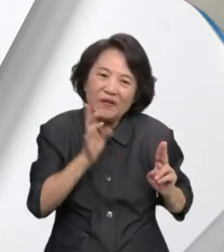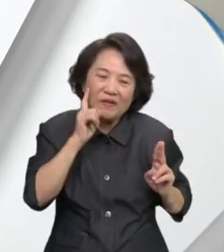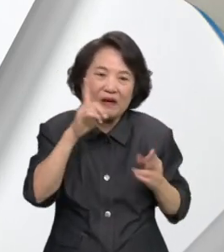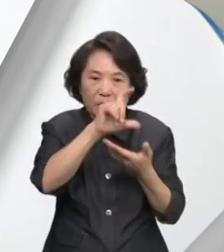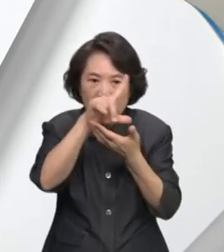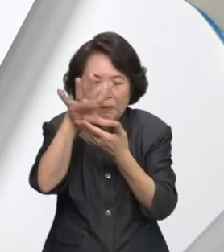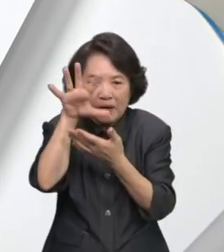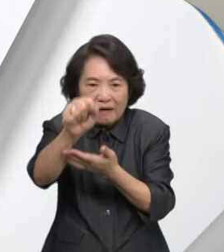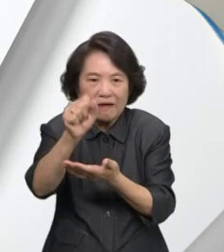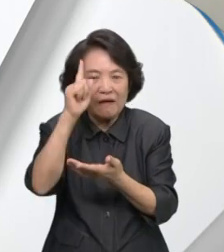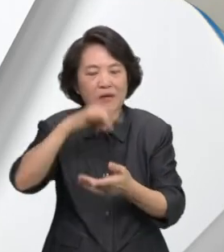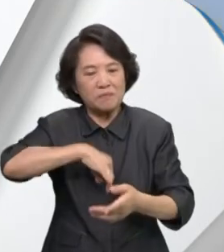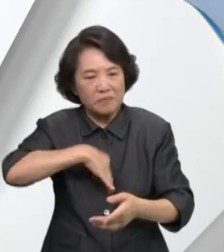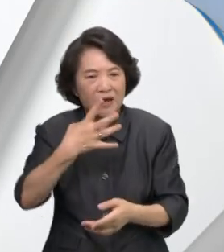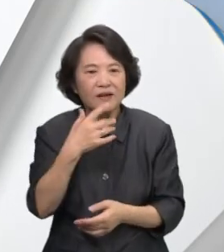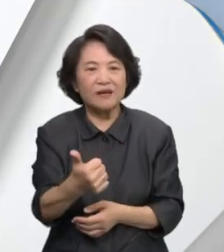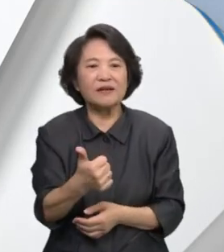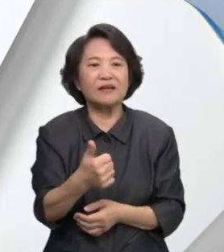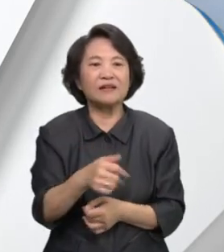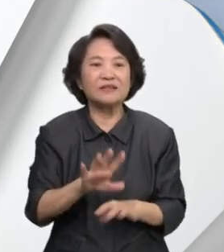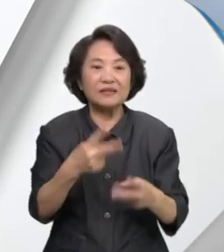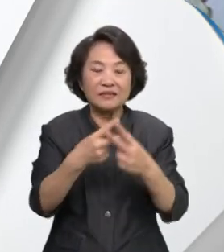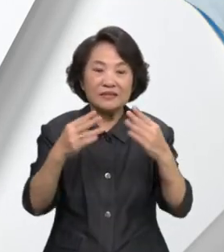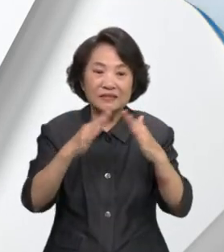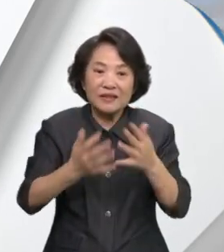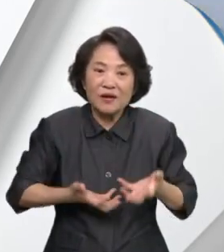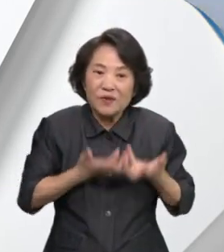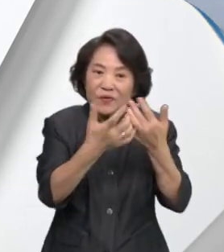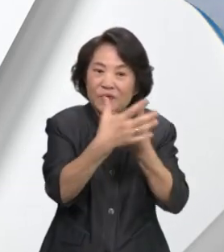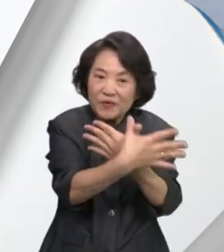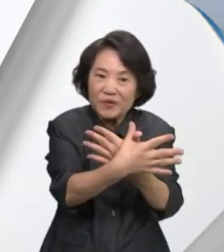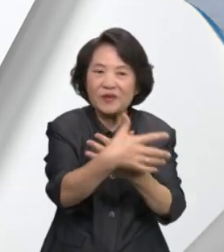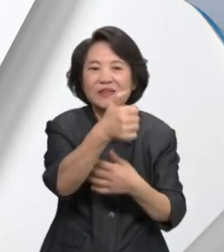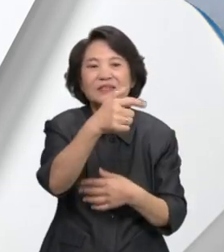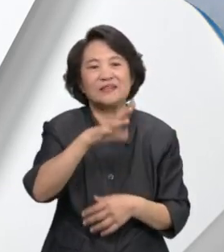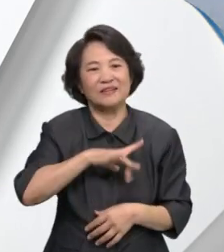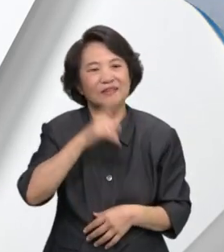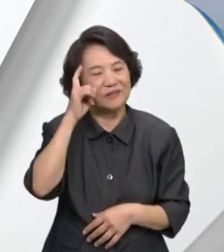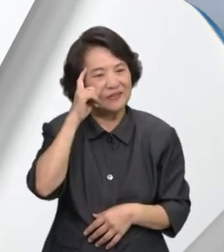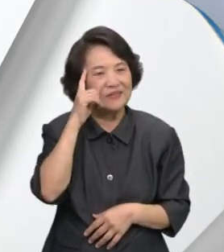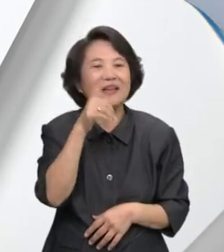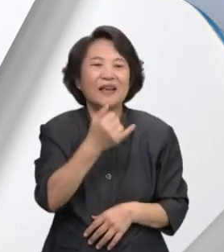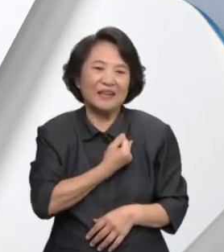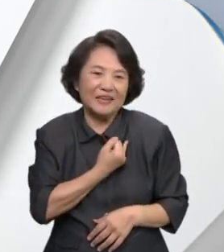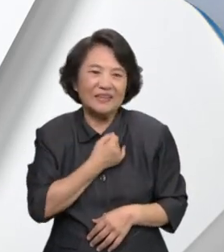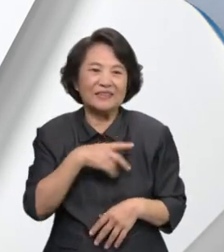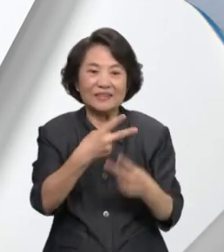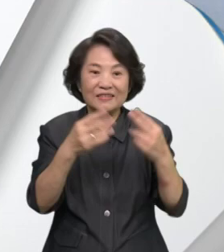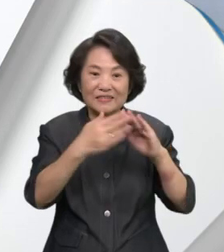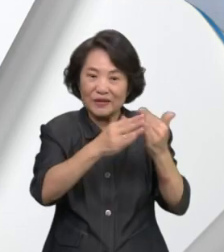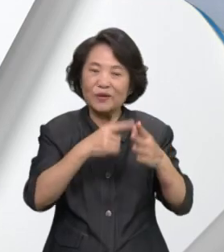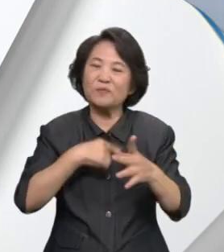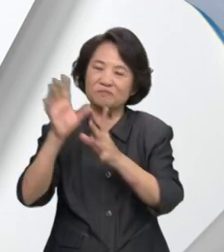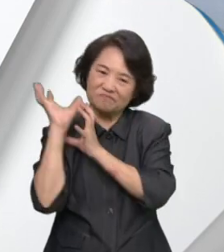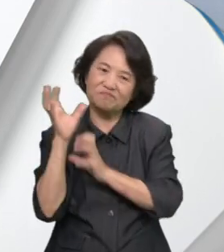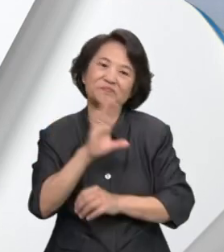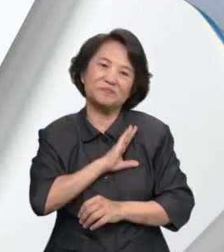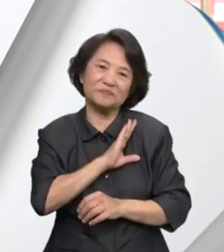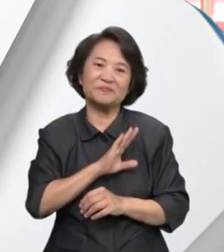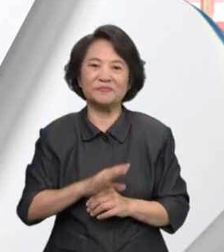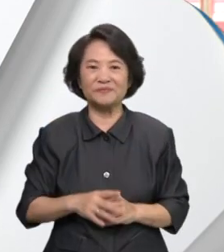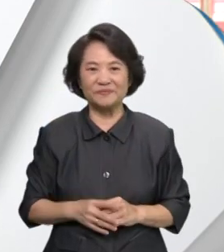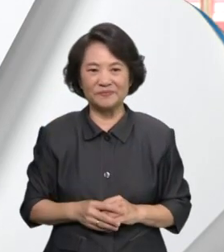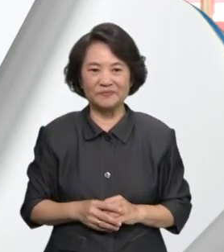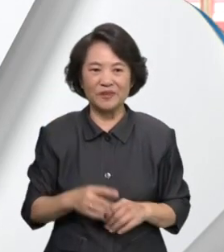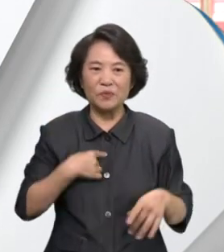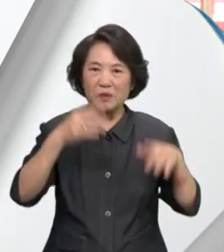俾到冇镜上嘅面貌，一摆记得到客家贡献奖，车企卷当欠，佢讲记录客家咩嘅任务，